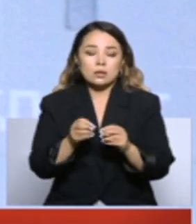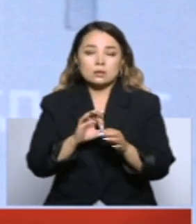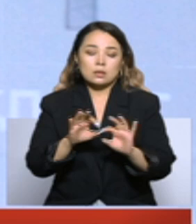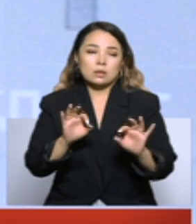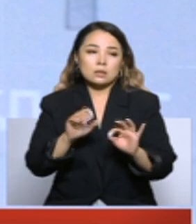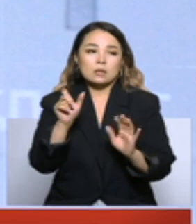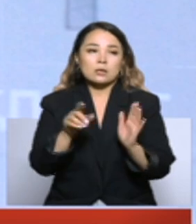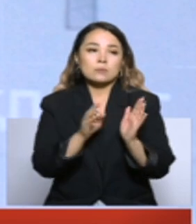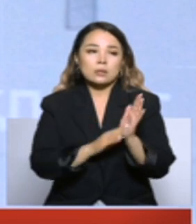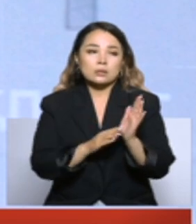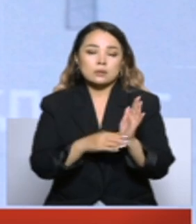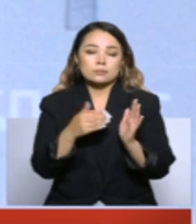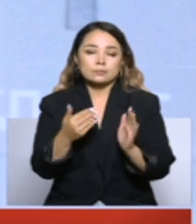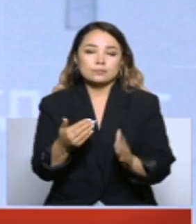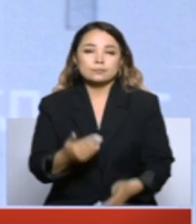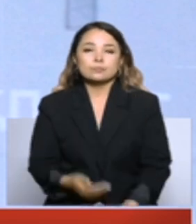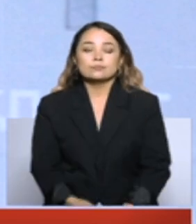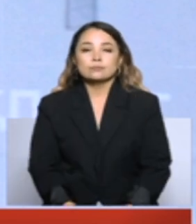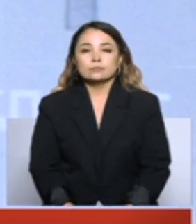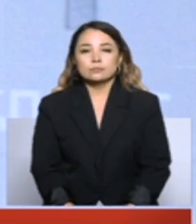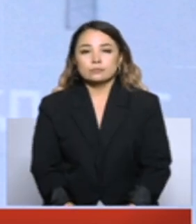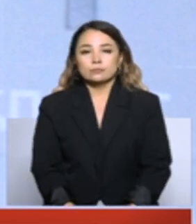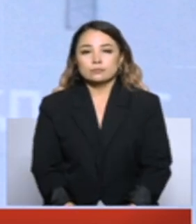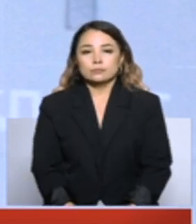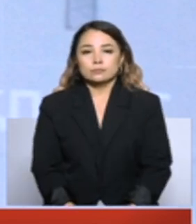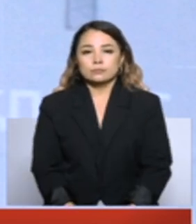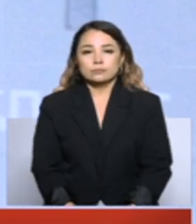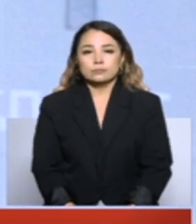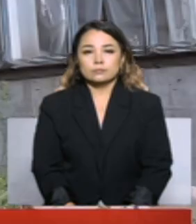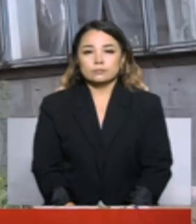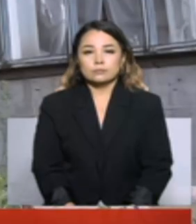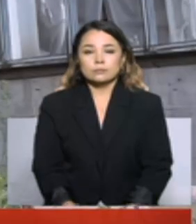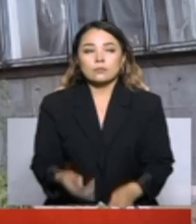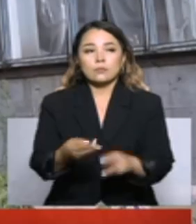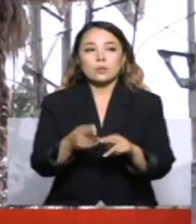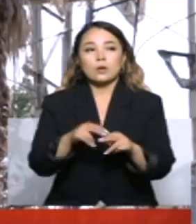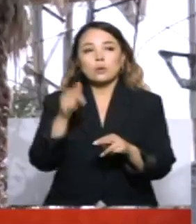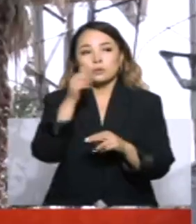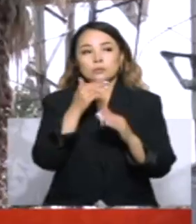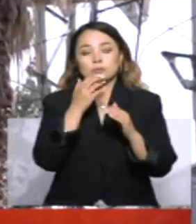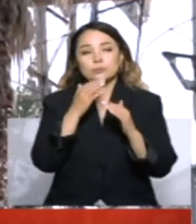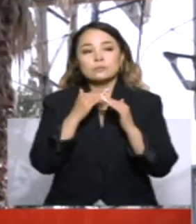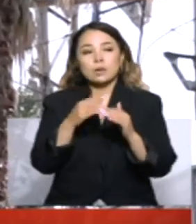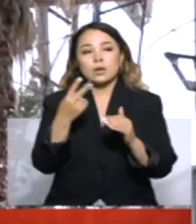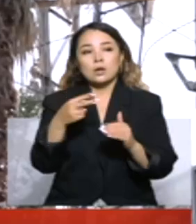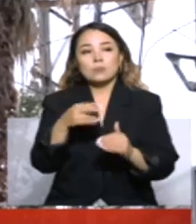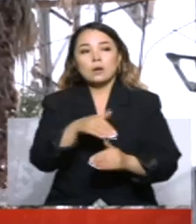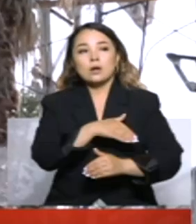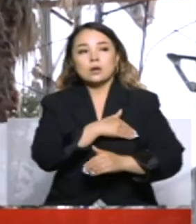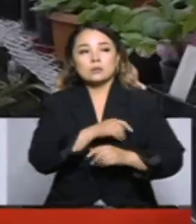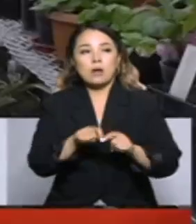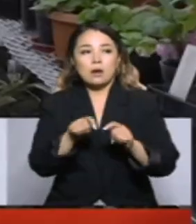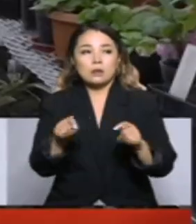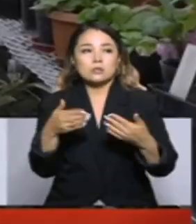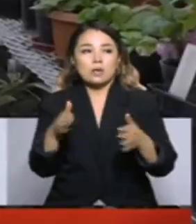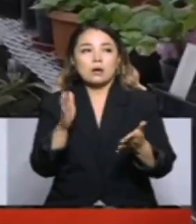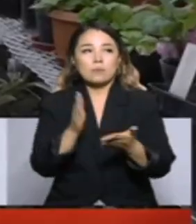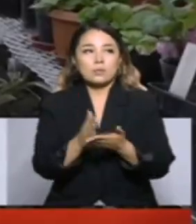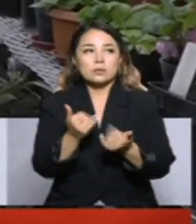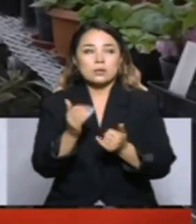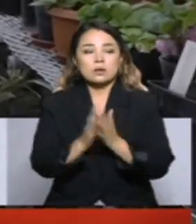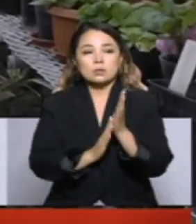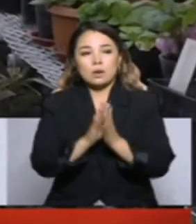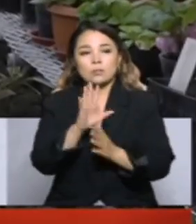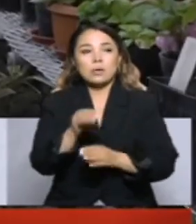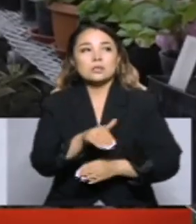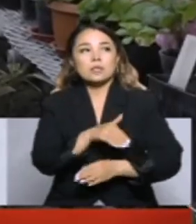алматылық әріптесім Айдана Қуантхан тарқатсын. Биыл жылыжай 20 градус аязда ашық қалған. Мамандар тропикалық өзімдіктер